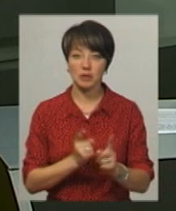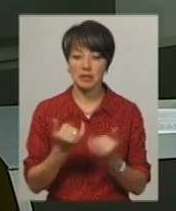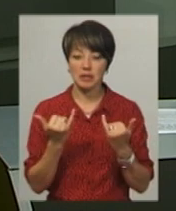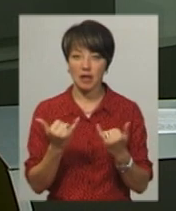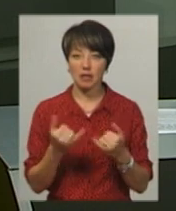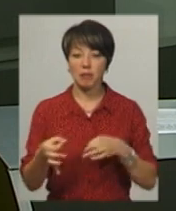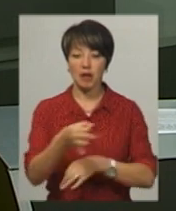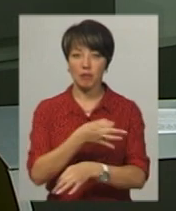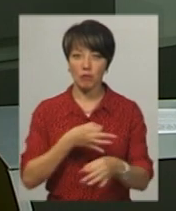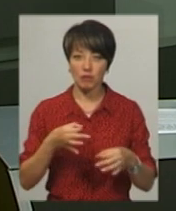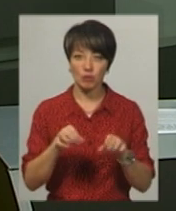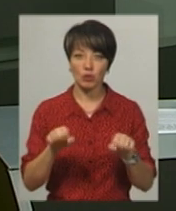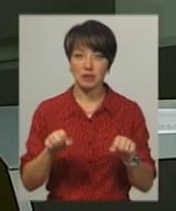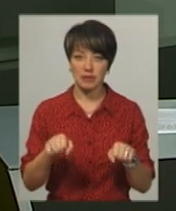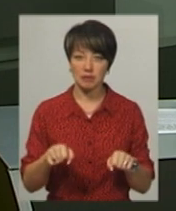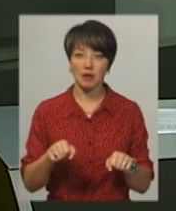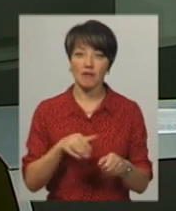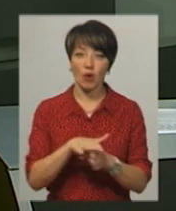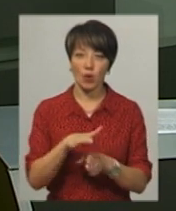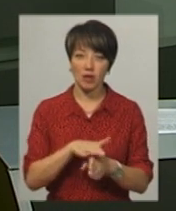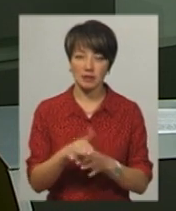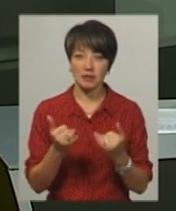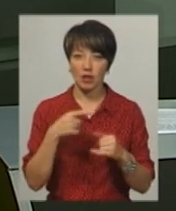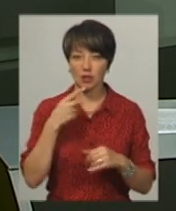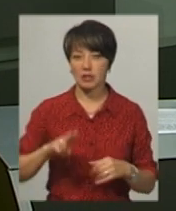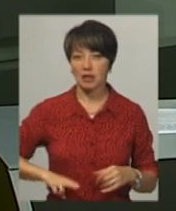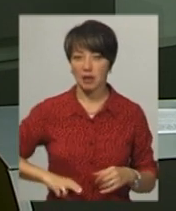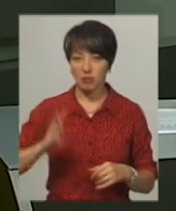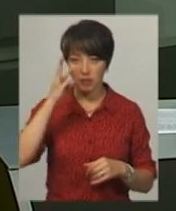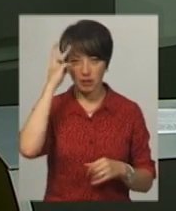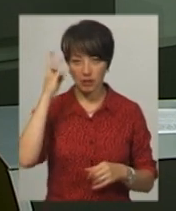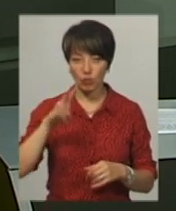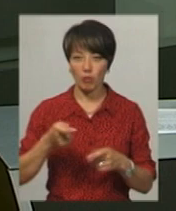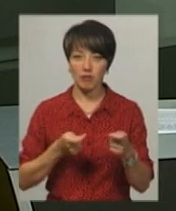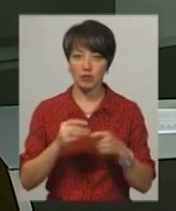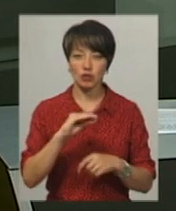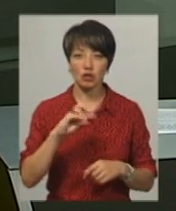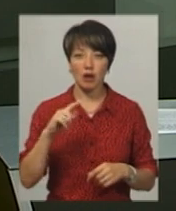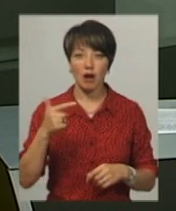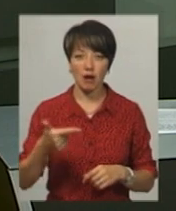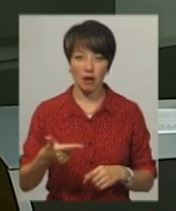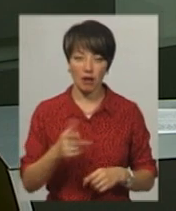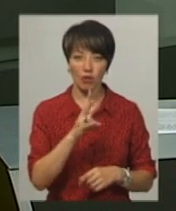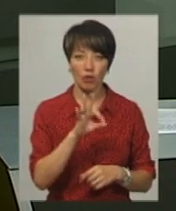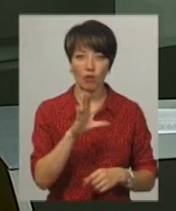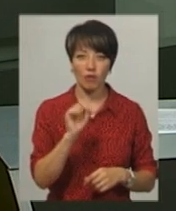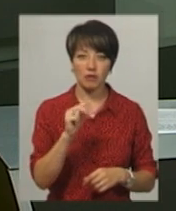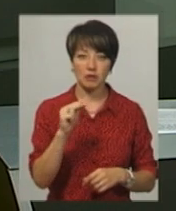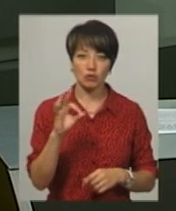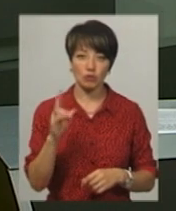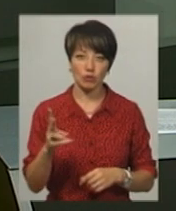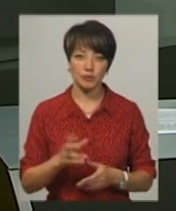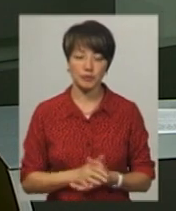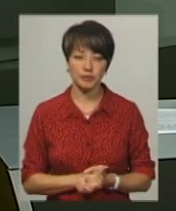Наразі ведуть перемовини з потенційними підрядниками. Про це каже директор Хмельницького міського управління житлово-комунального господарства